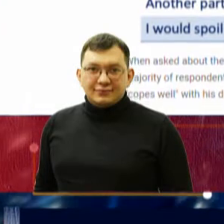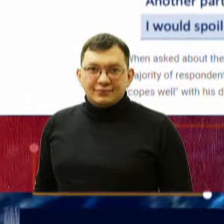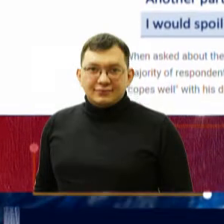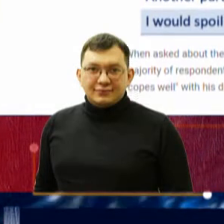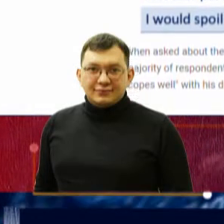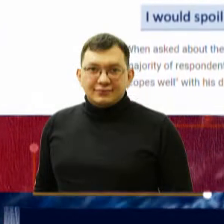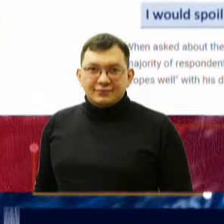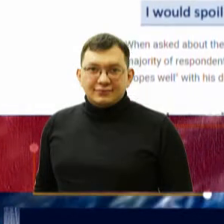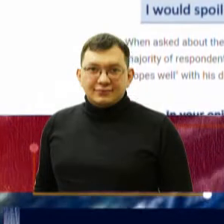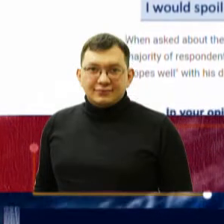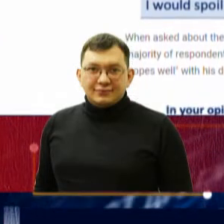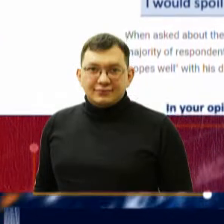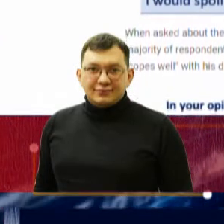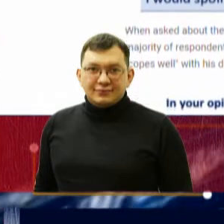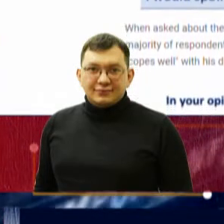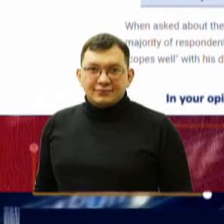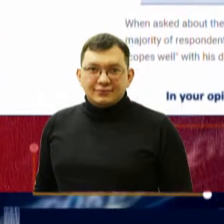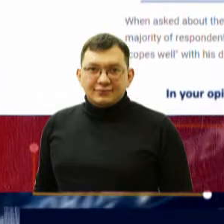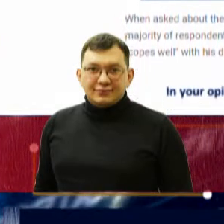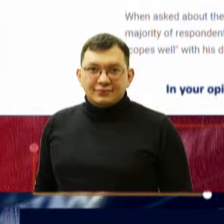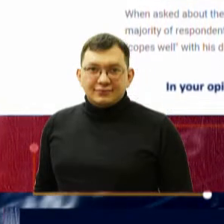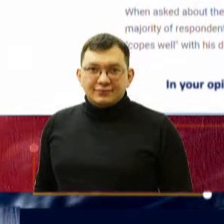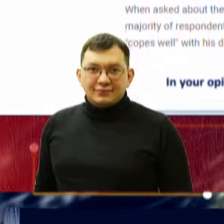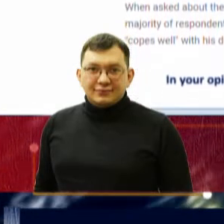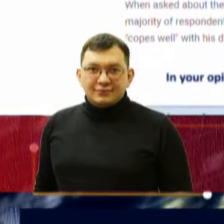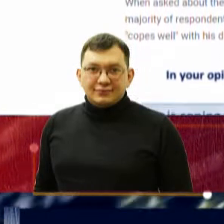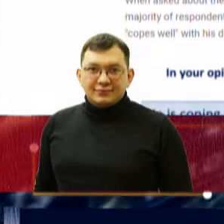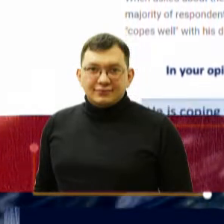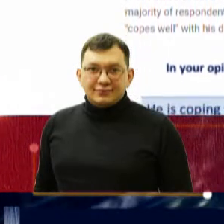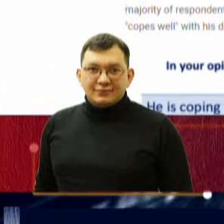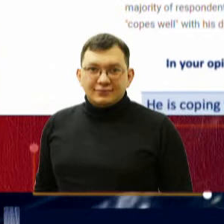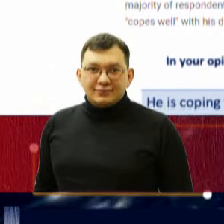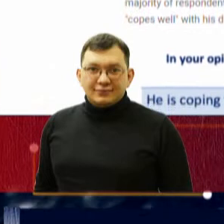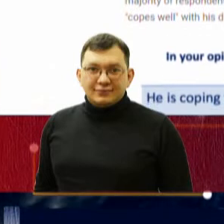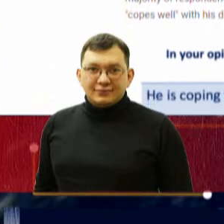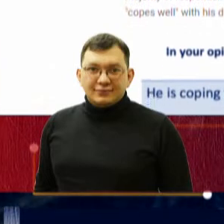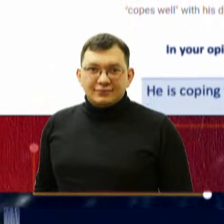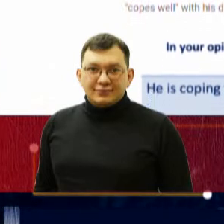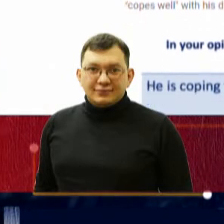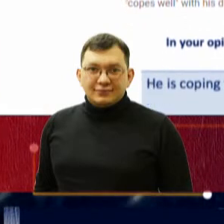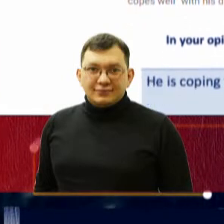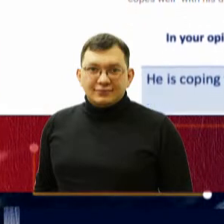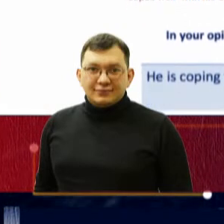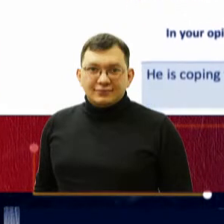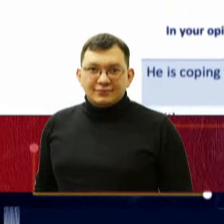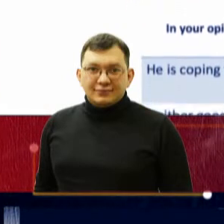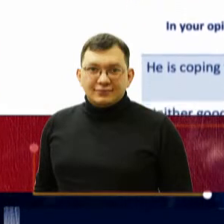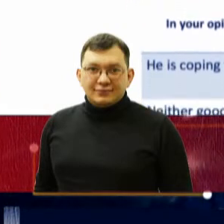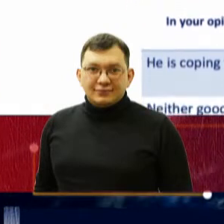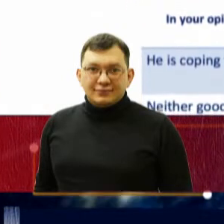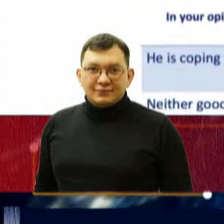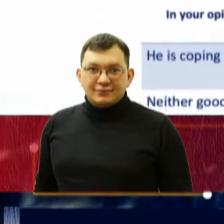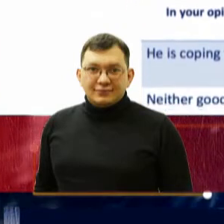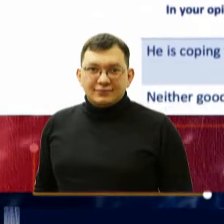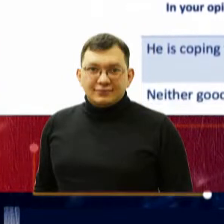там друзі, сусіди або родичі. Так само вплив людей одне на одне так само існує.